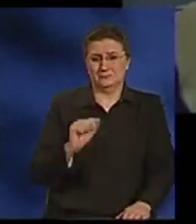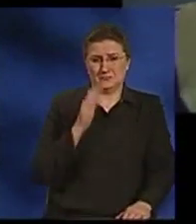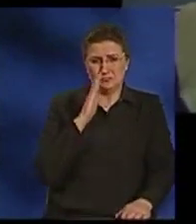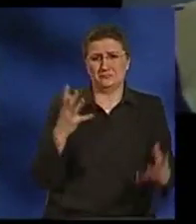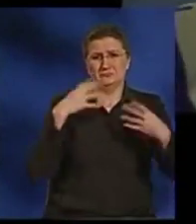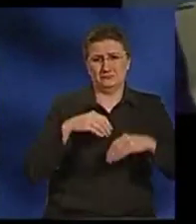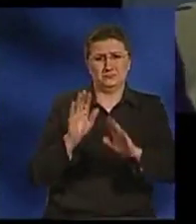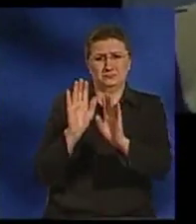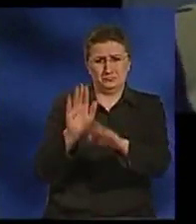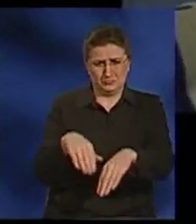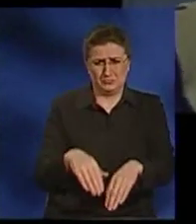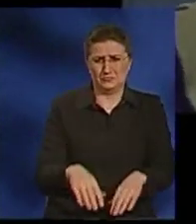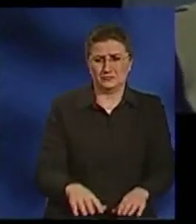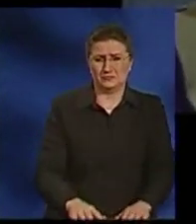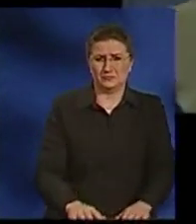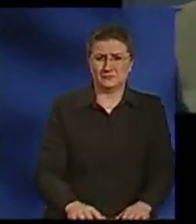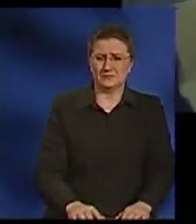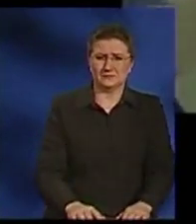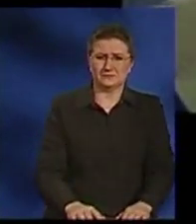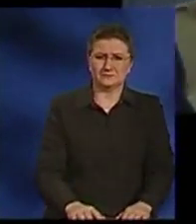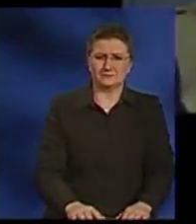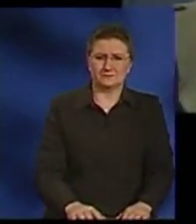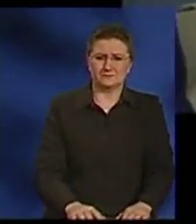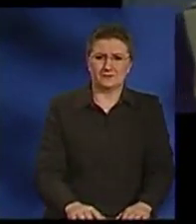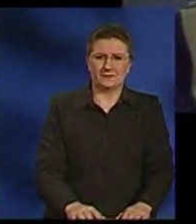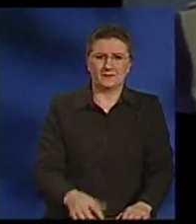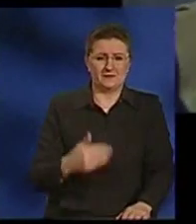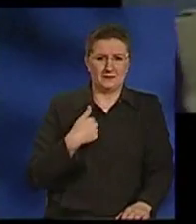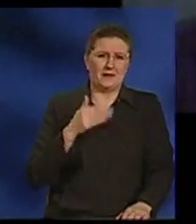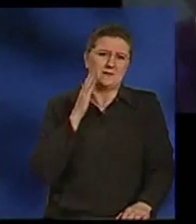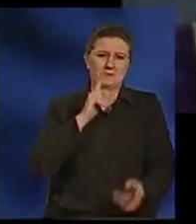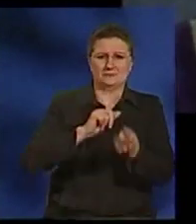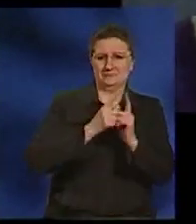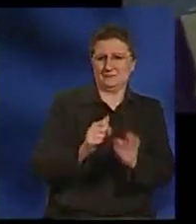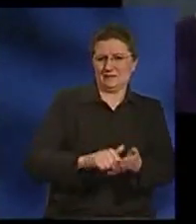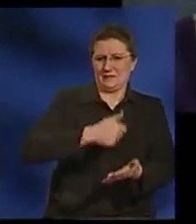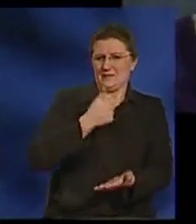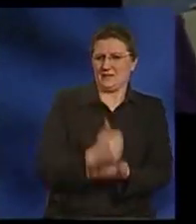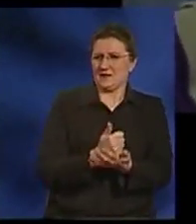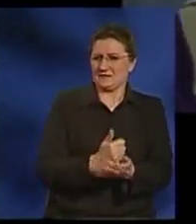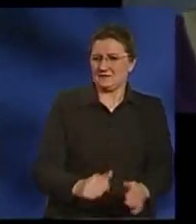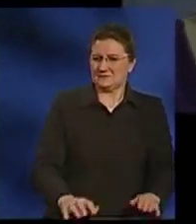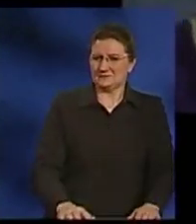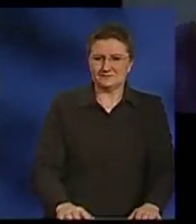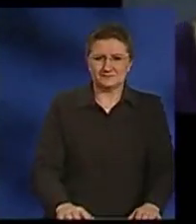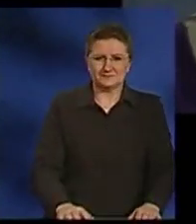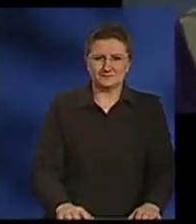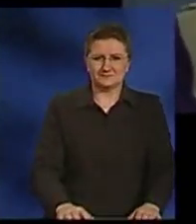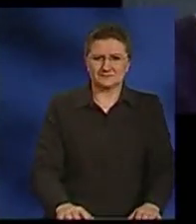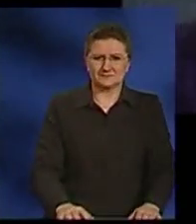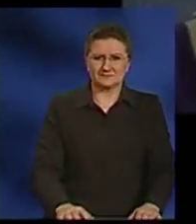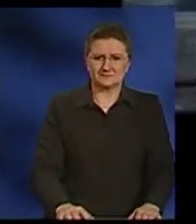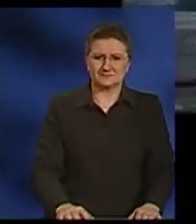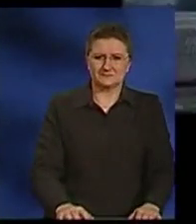тушу К тому же появится шанс Стать магистром О, об этих соображениях следует